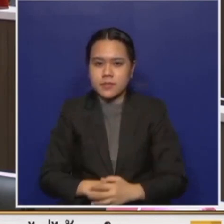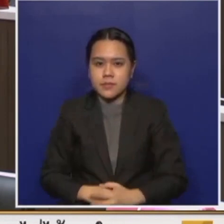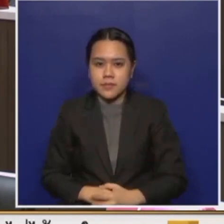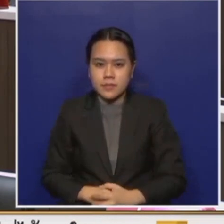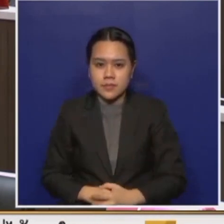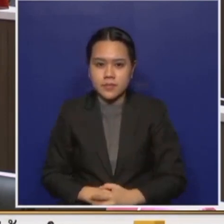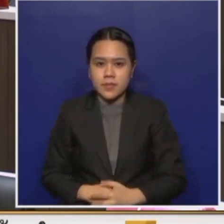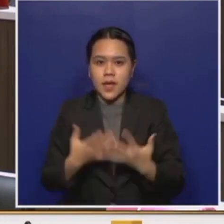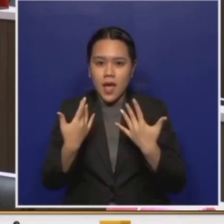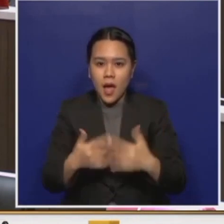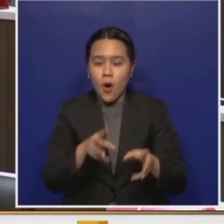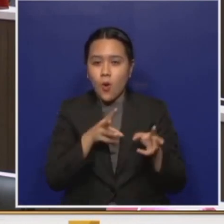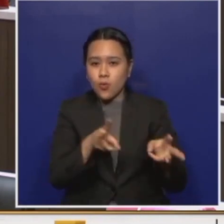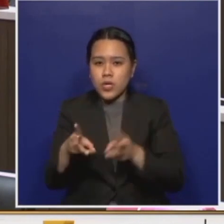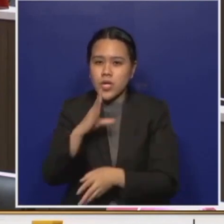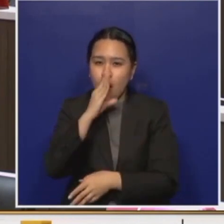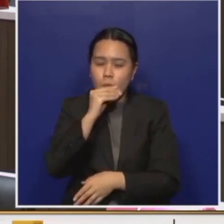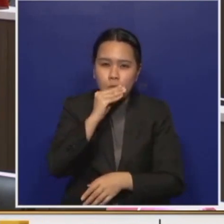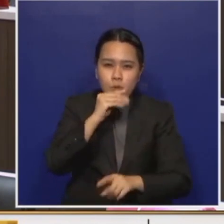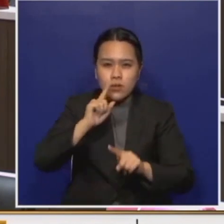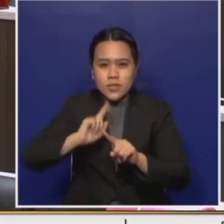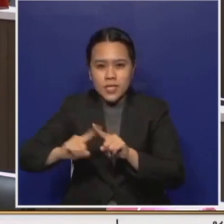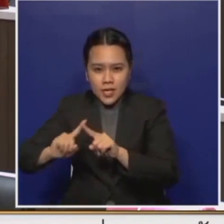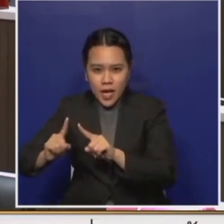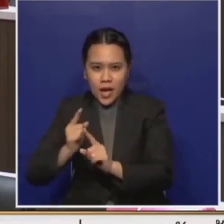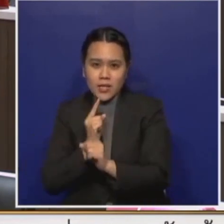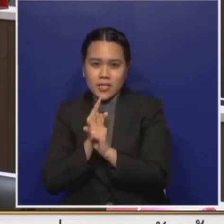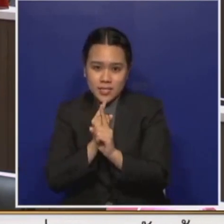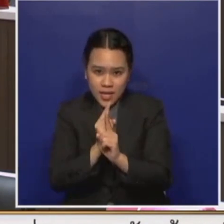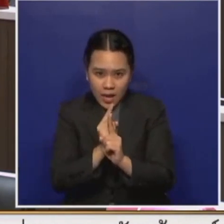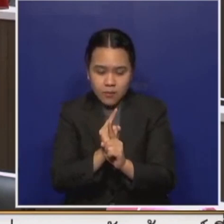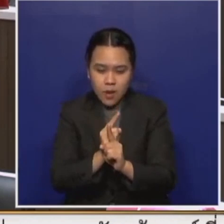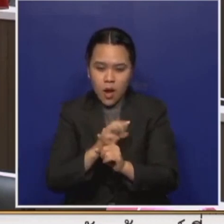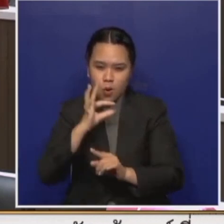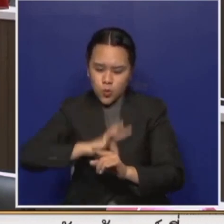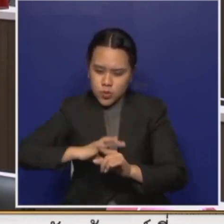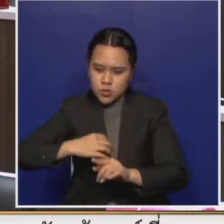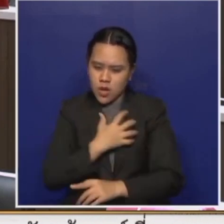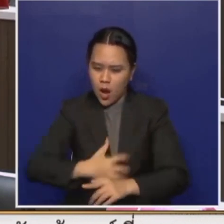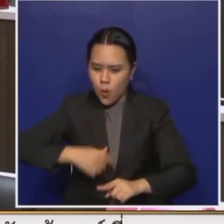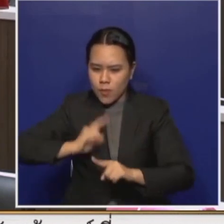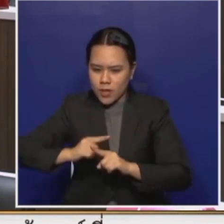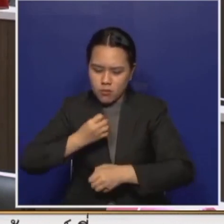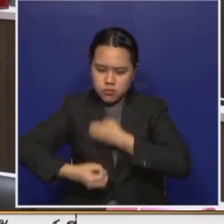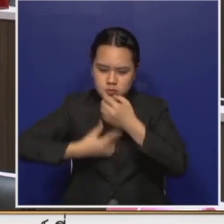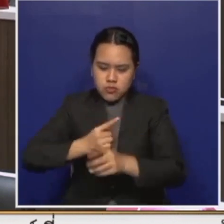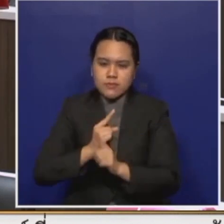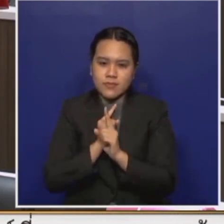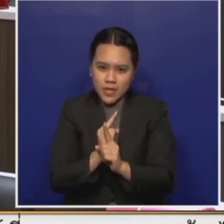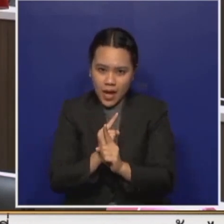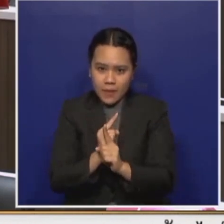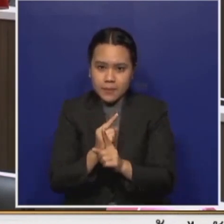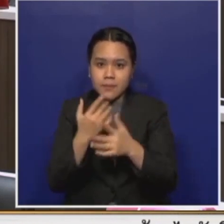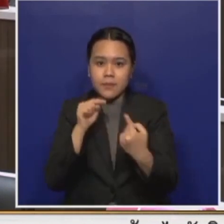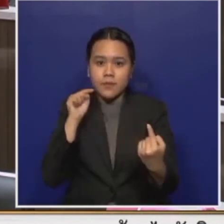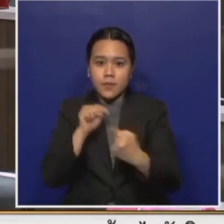ภักษะรีลา มันต้องเป็นไปตามสิ่งที่เขารู้สึกครับจริอยู่ครับ การทำหนาทใสภาพฤธานาสน